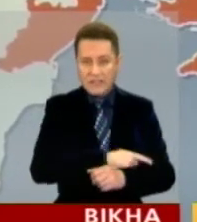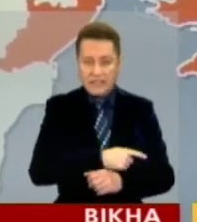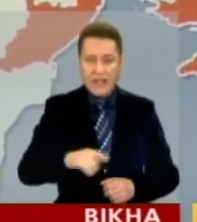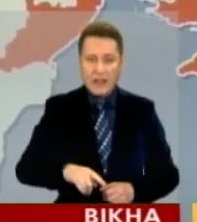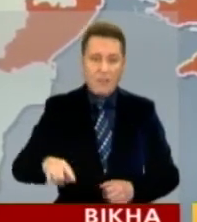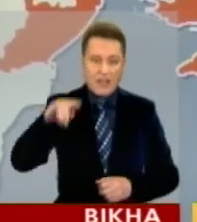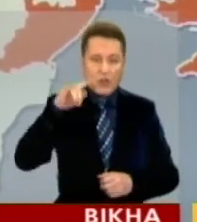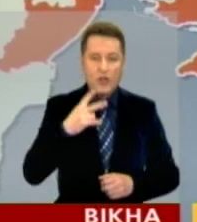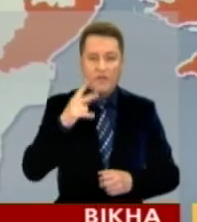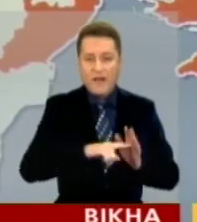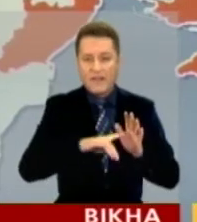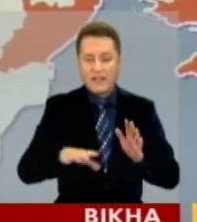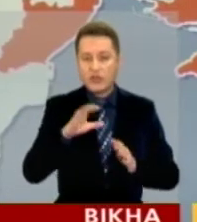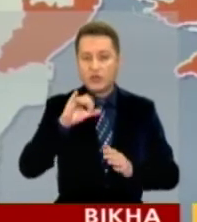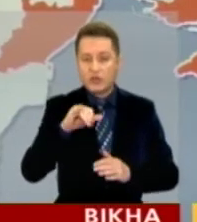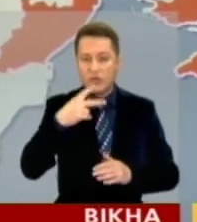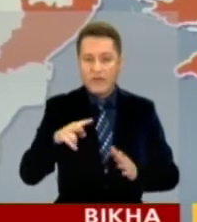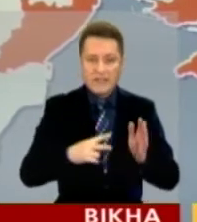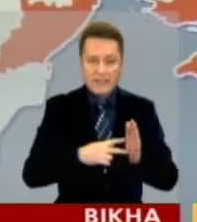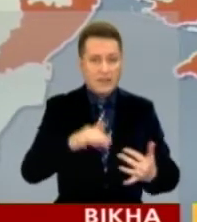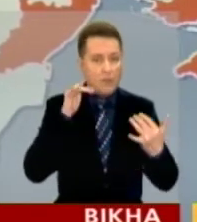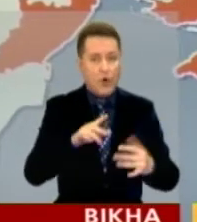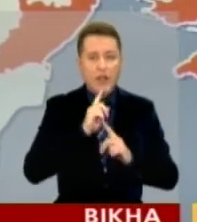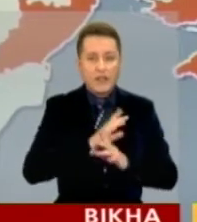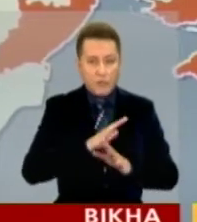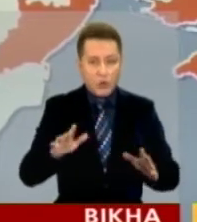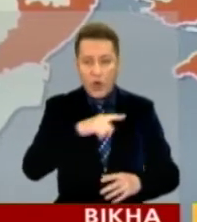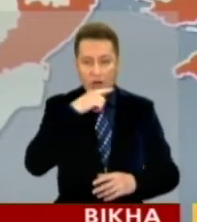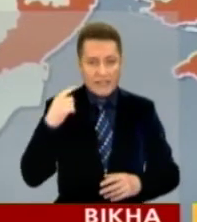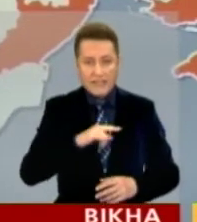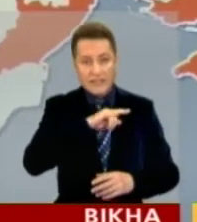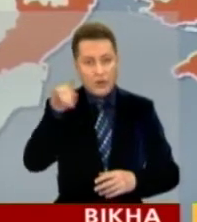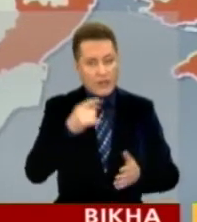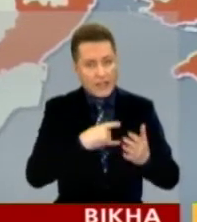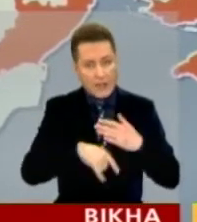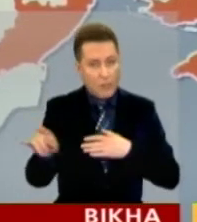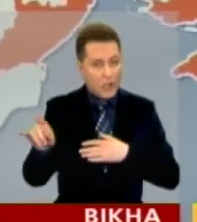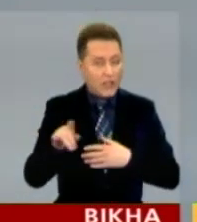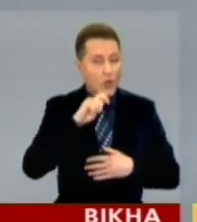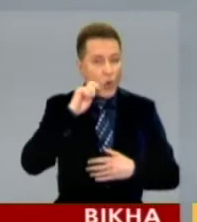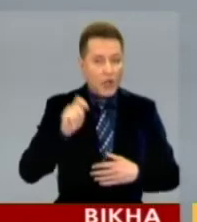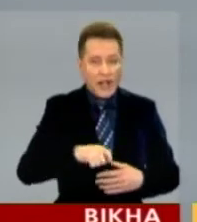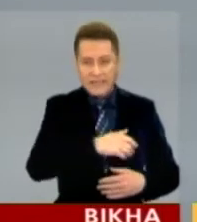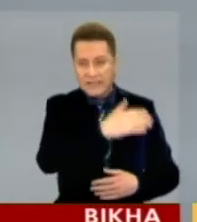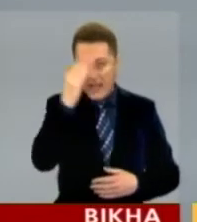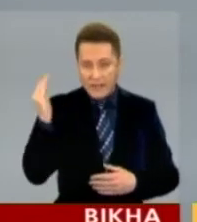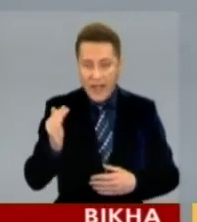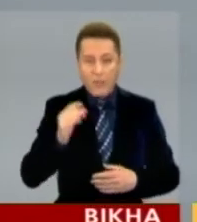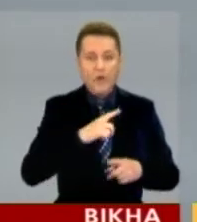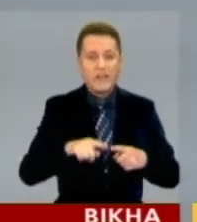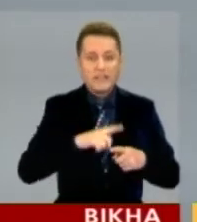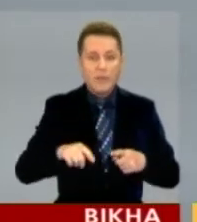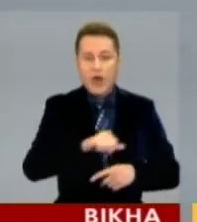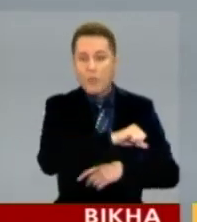винищувачі Су-27. Утім, бою вдалося уникнути, адже російські літаки швидко покинули українське небо. Проте незабаром